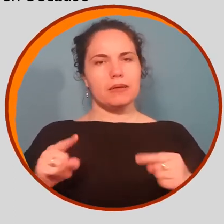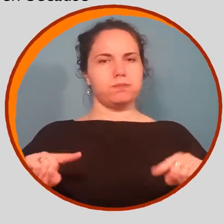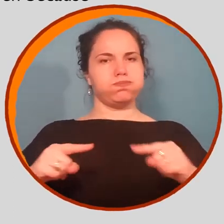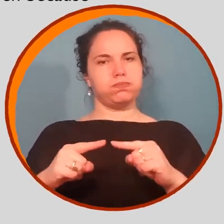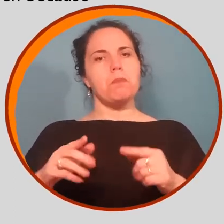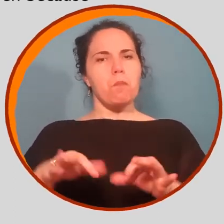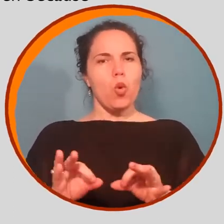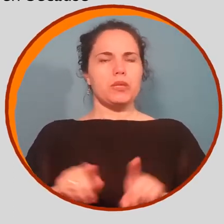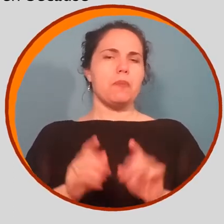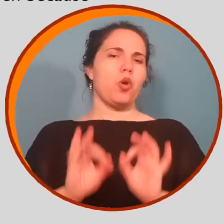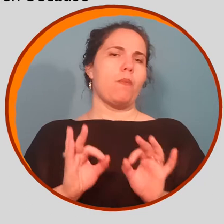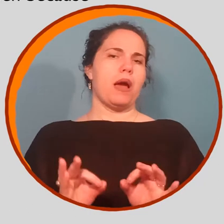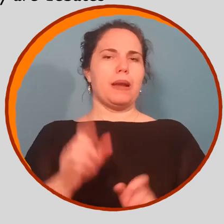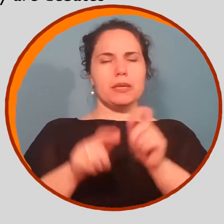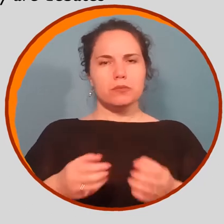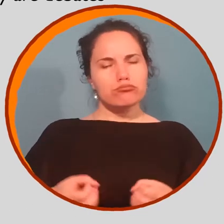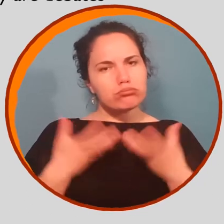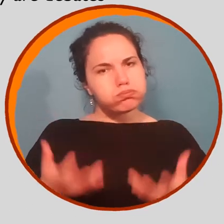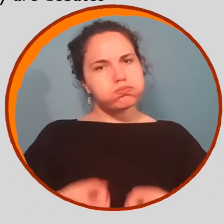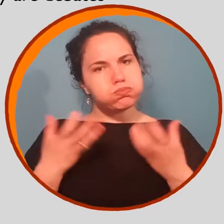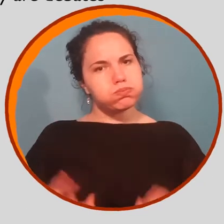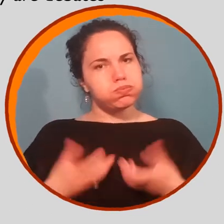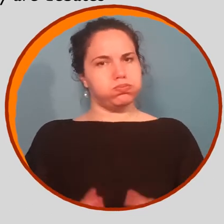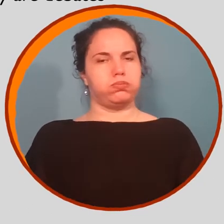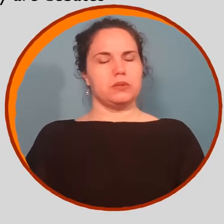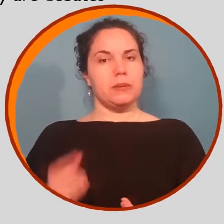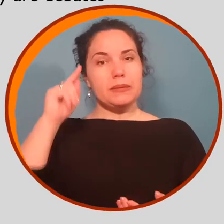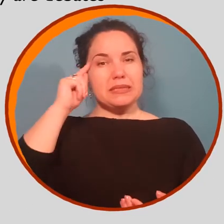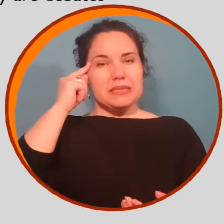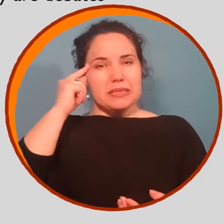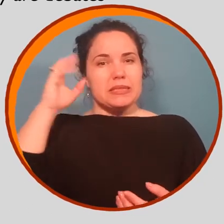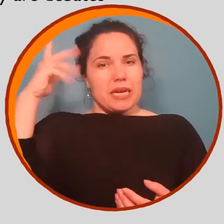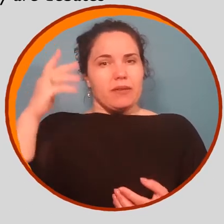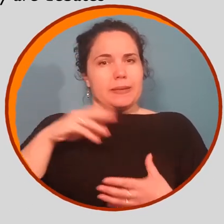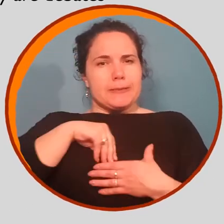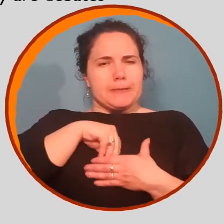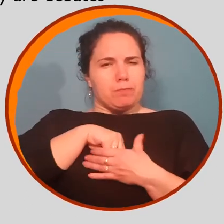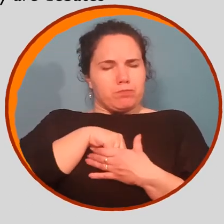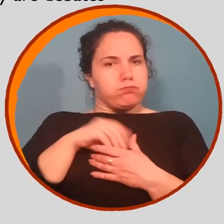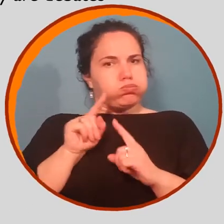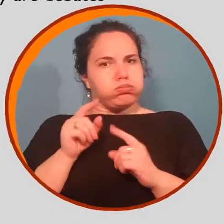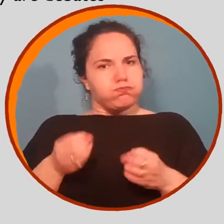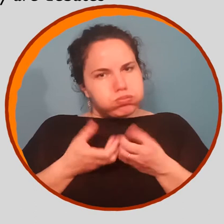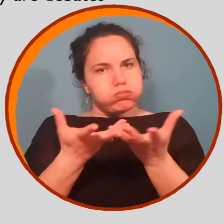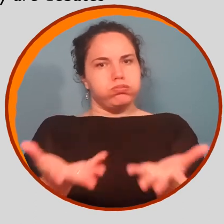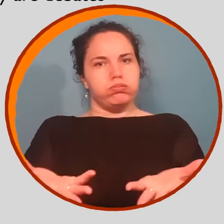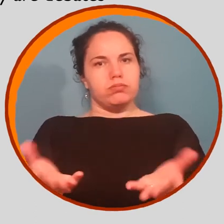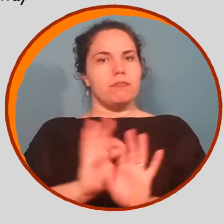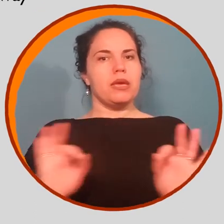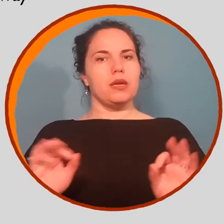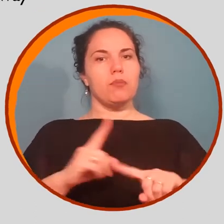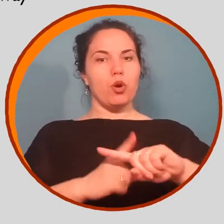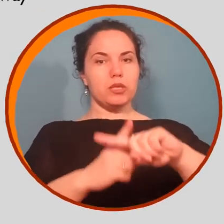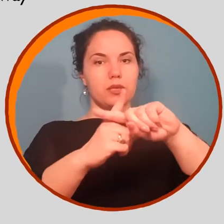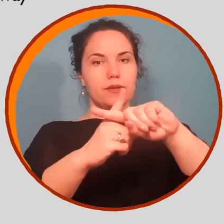gjëja më e shëndetshme që mund të ndodhë, sepse adoleshentët kanë nevojë të përfshihen në debate. Duke mund të jenë fare të parancishme, po janë debate të